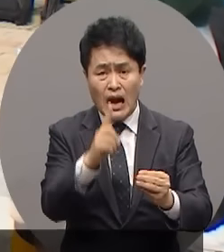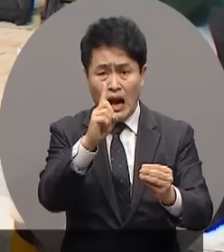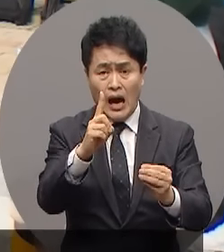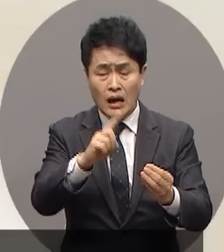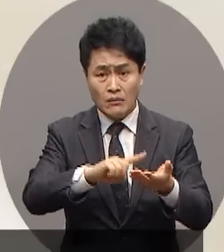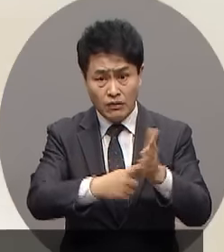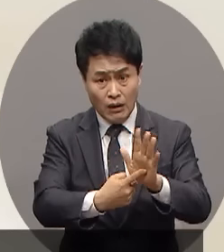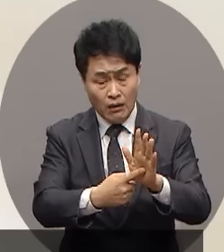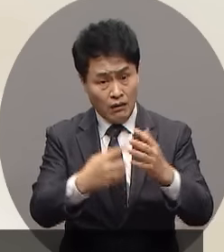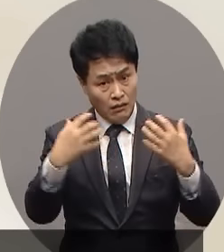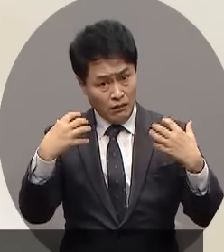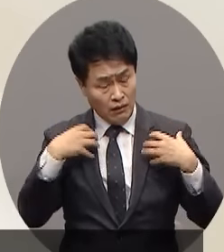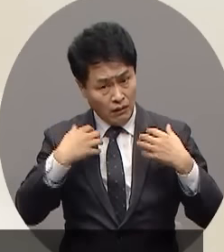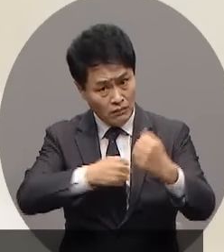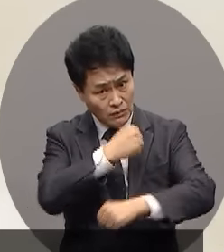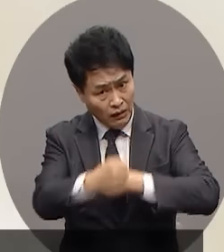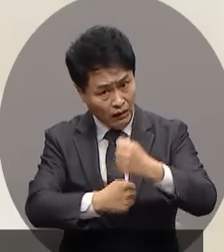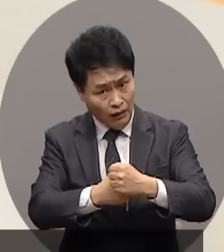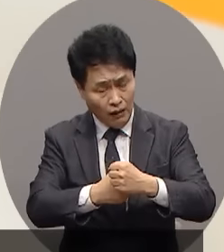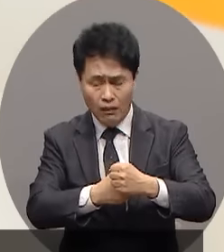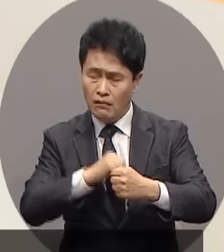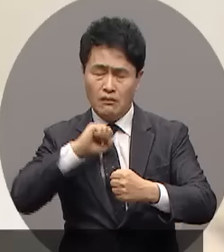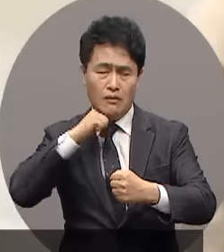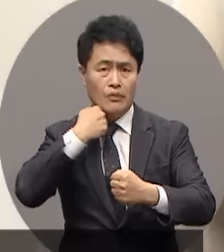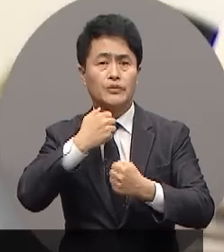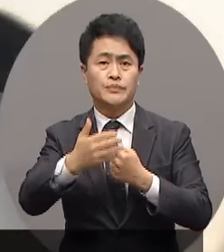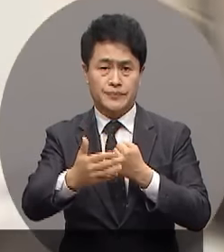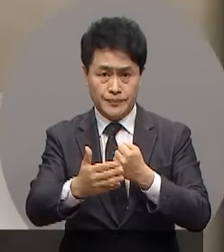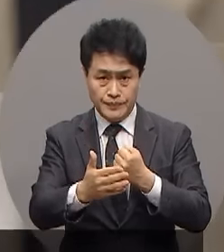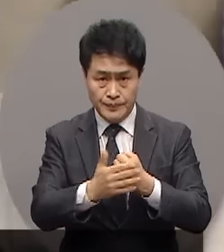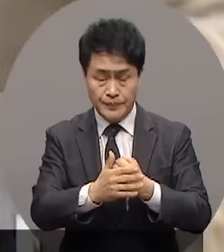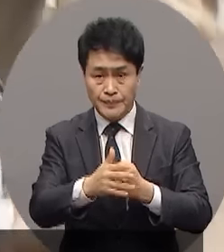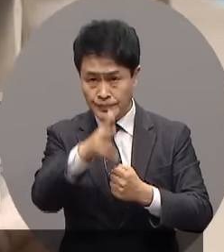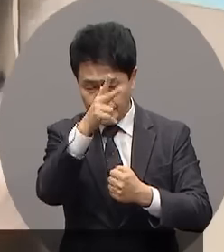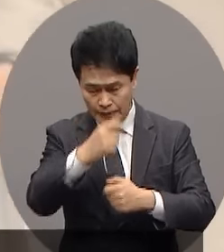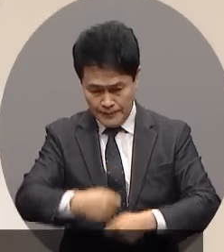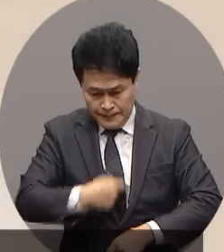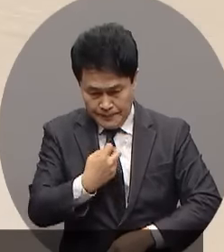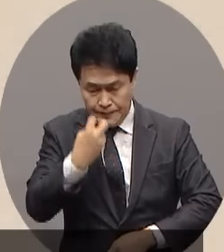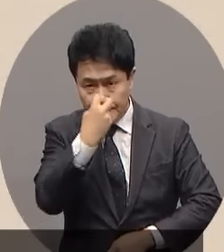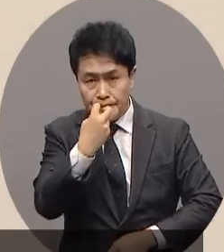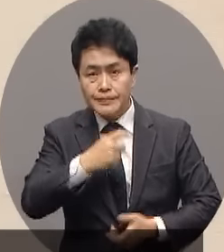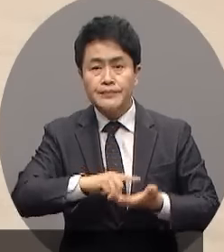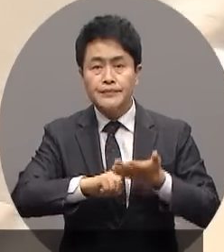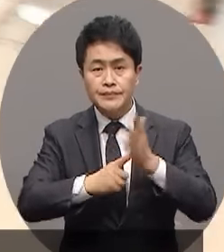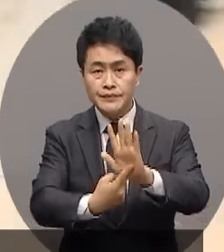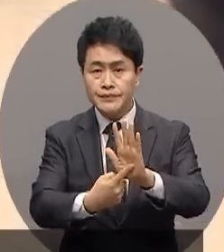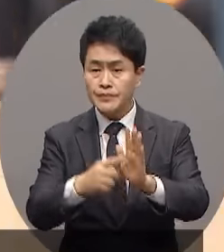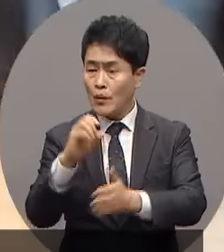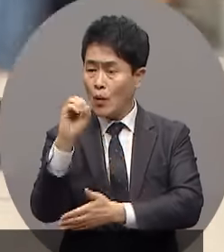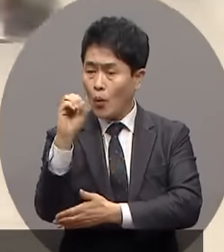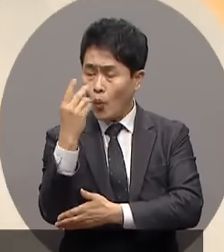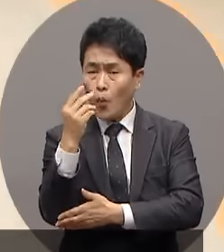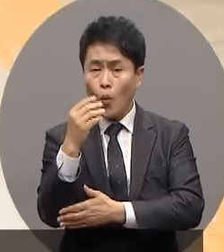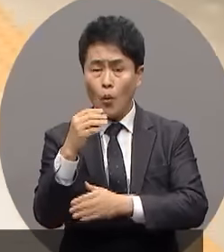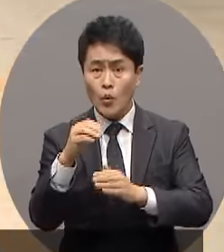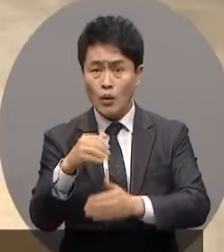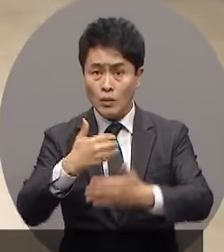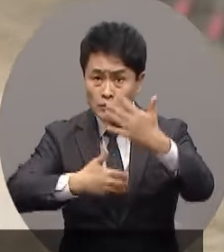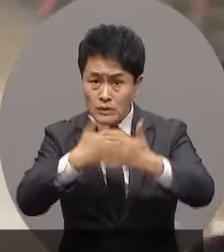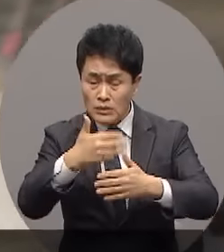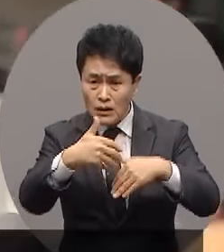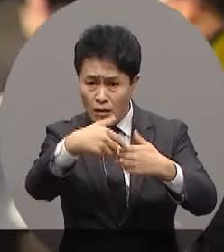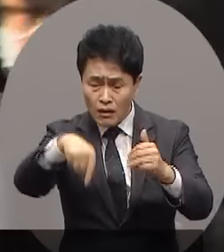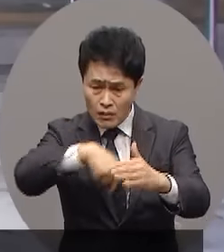책임에서 자유로울 수 없다며 수사 당국의 철저한 진상 규명이 필요하다고 밝혔습니다 또 언론과 미디어를 향해서는